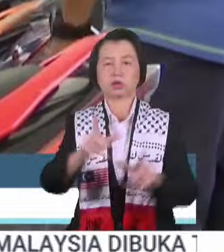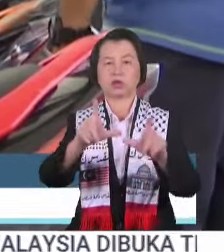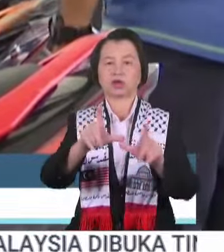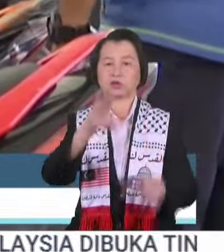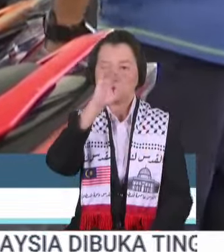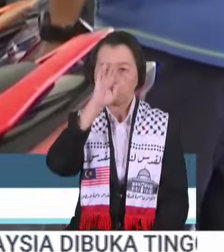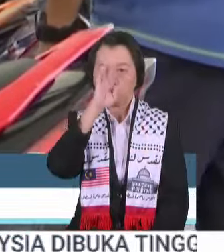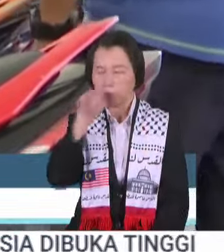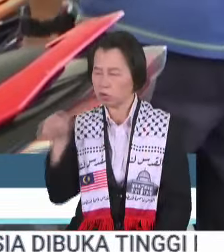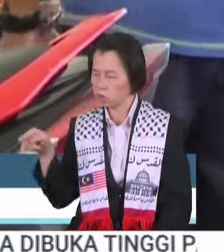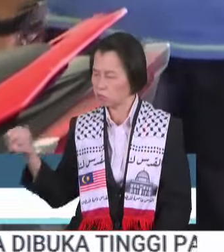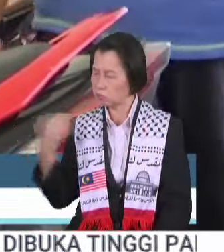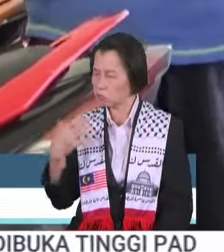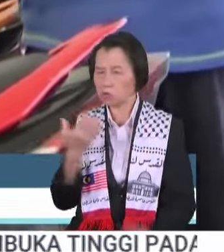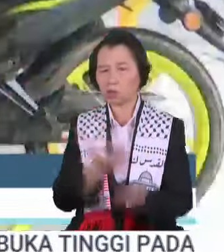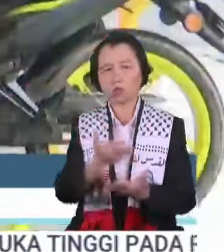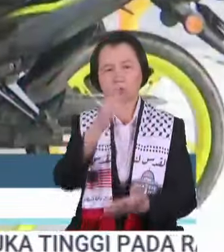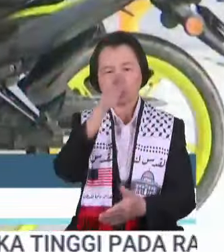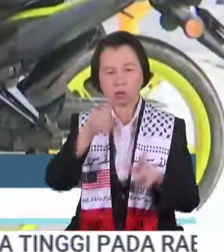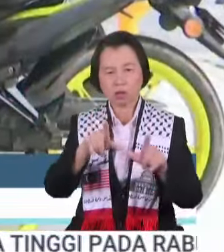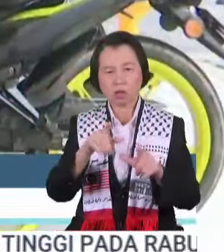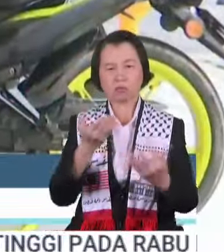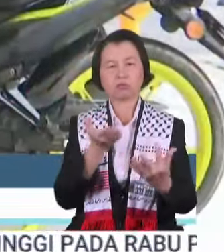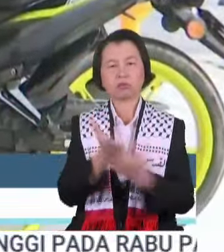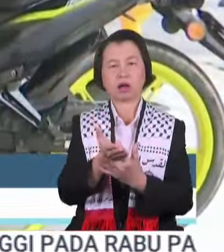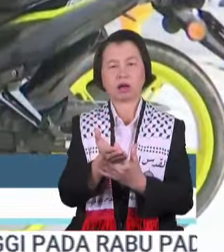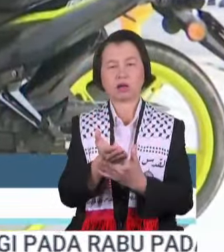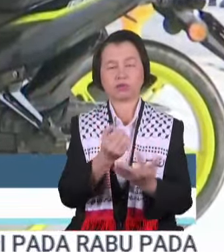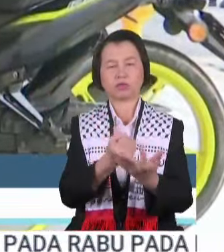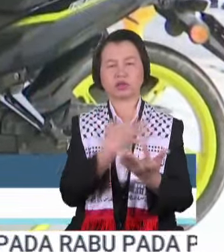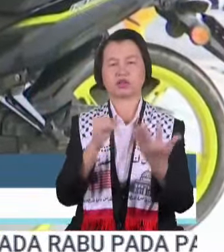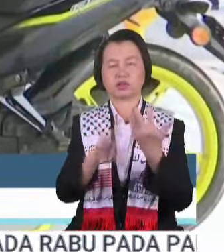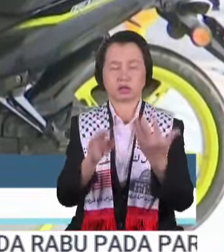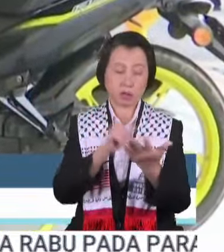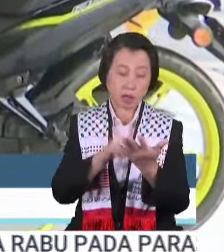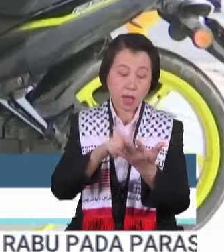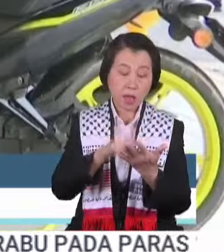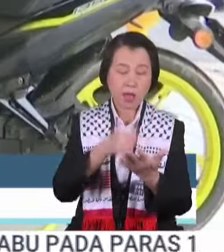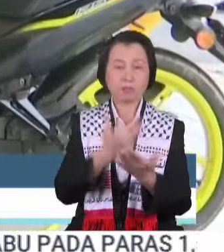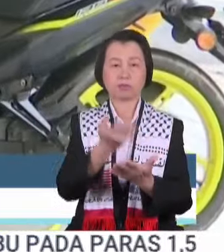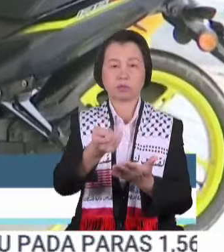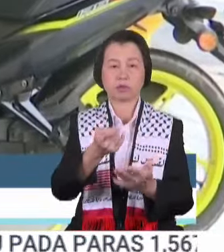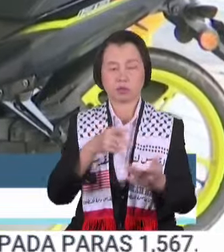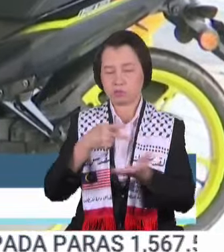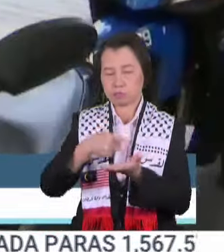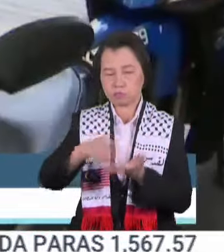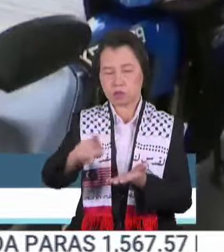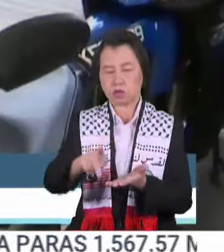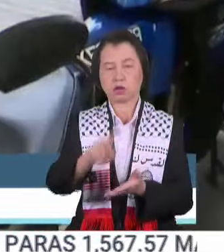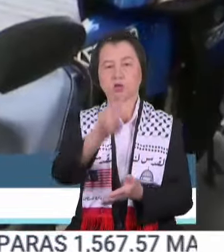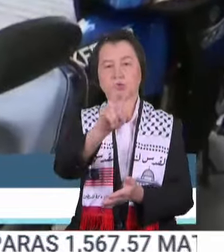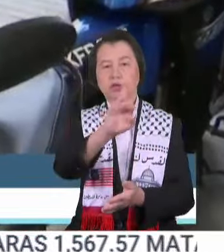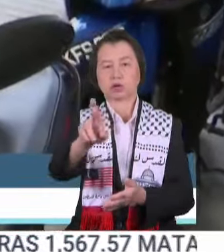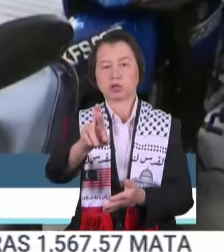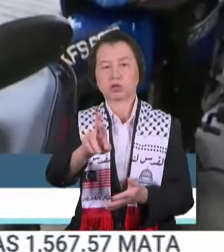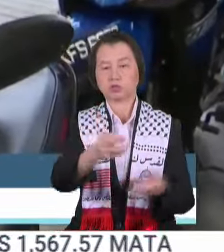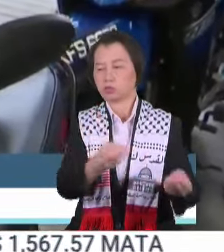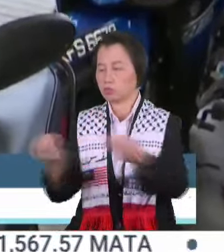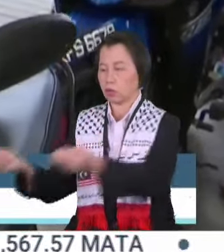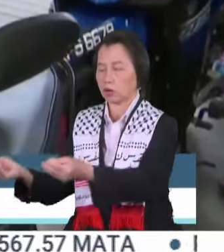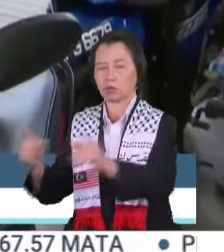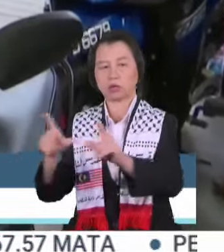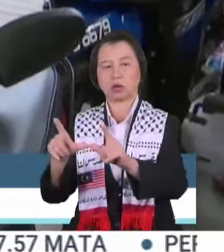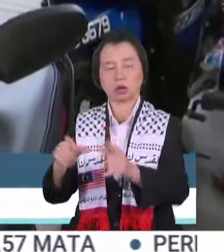memandu palsu berkenaan menerusi aplikasi WeChat dengan membayar sebanyak RM2,000 kepada pihak yang mengeluarkan lesen